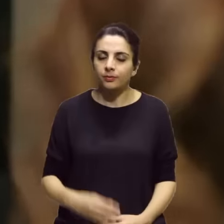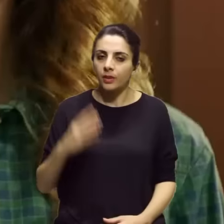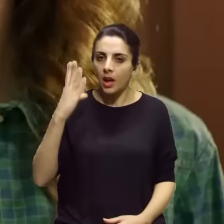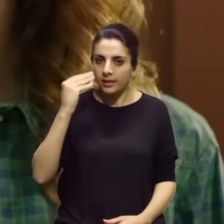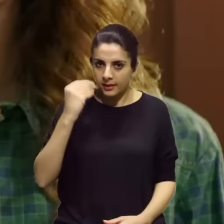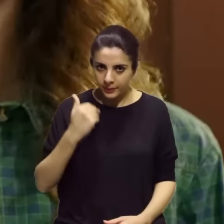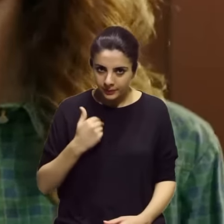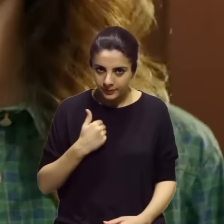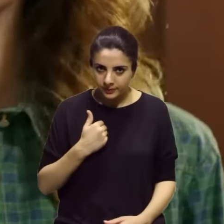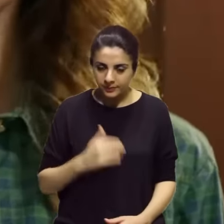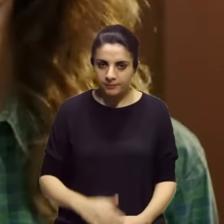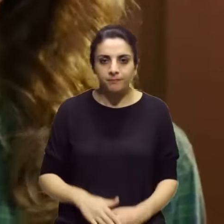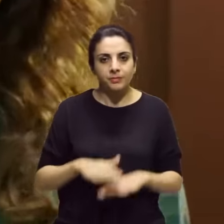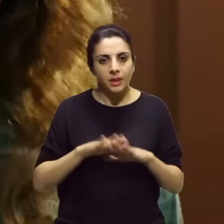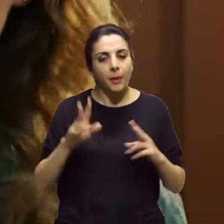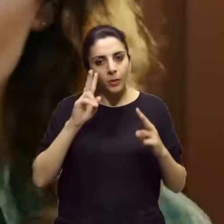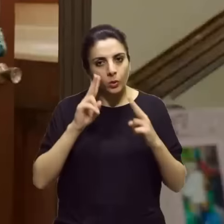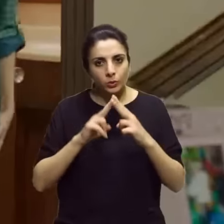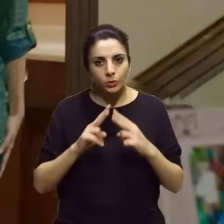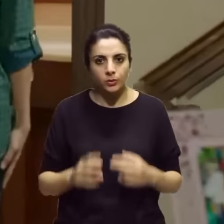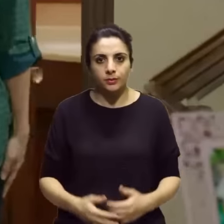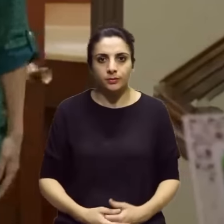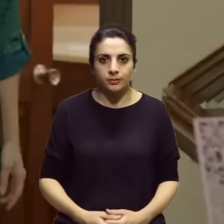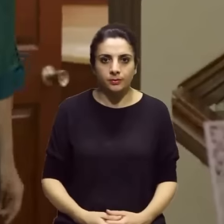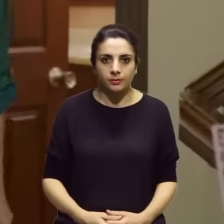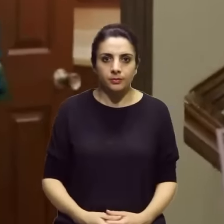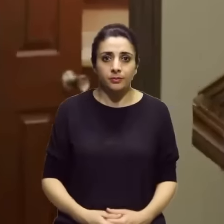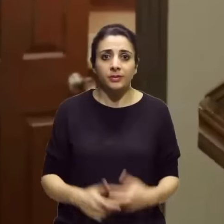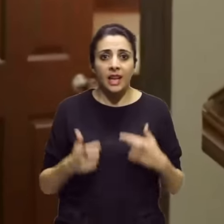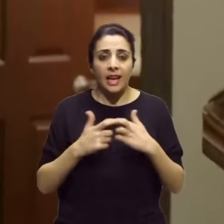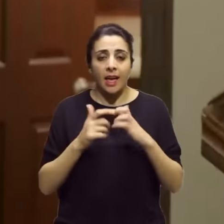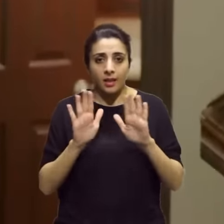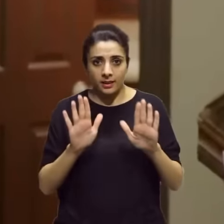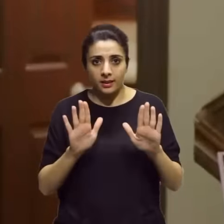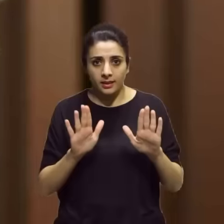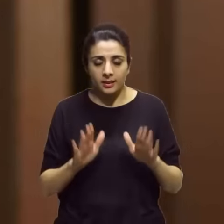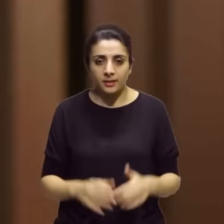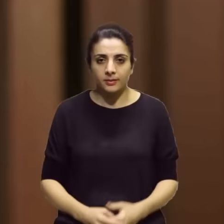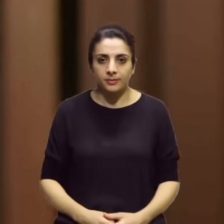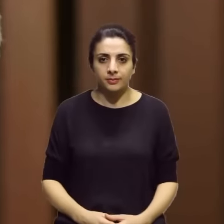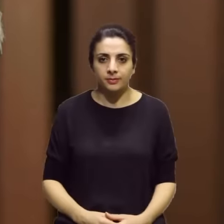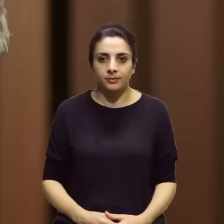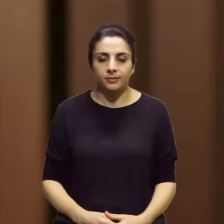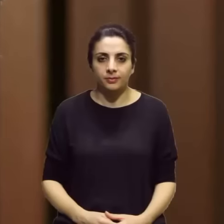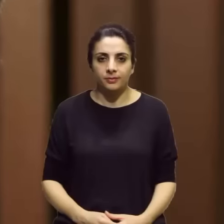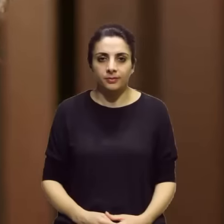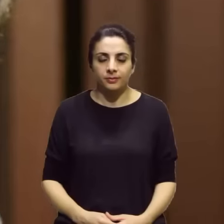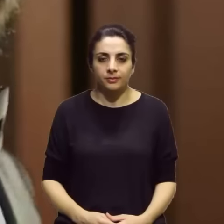Anladım. Tamam, görüşürüz. Reyhan. Salona doğru yürürken durdu.